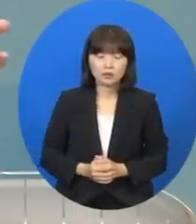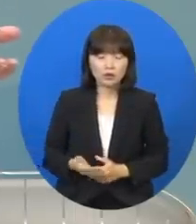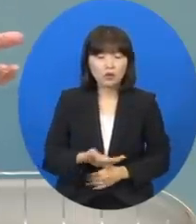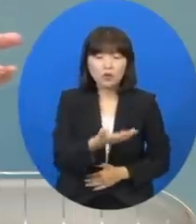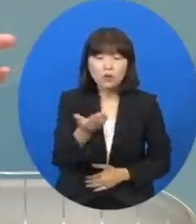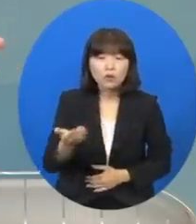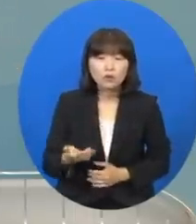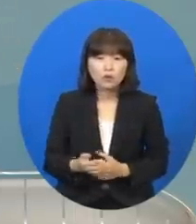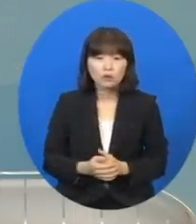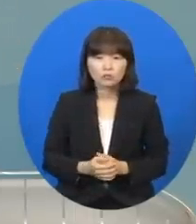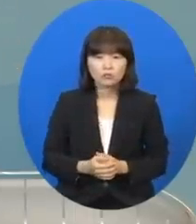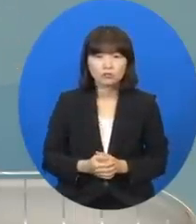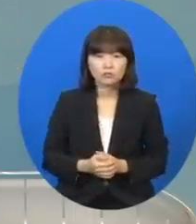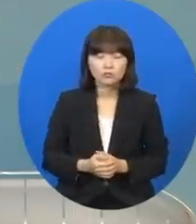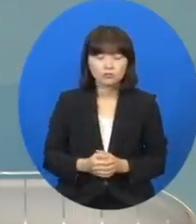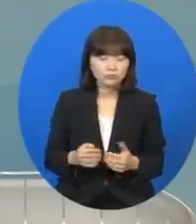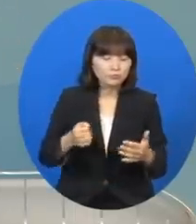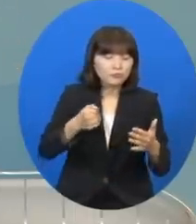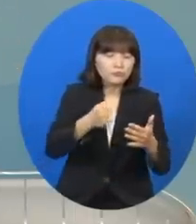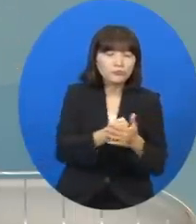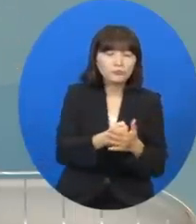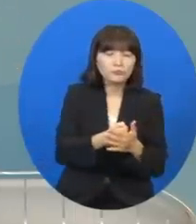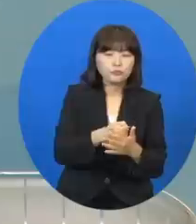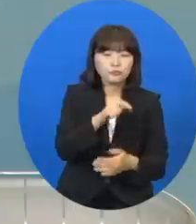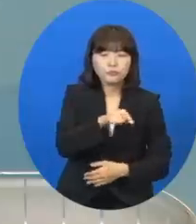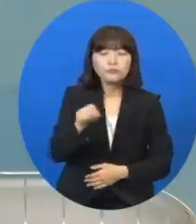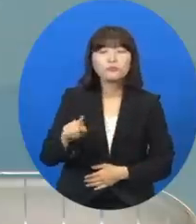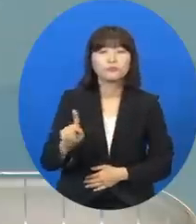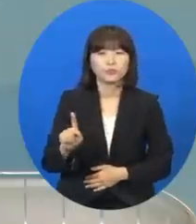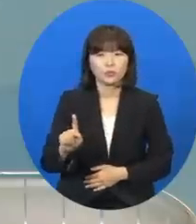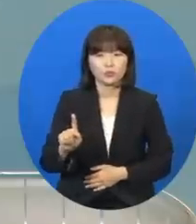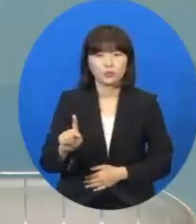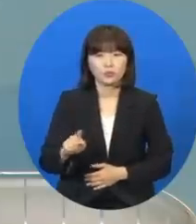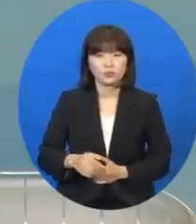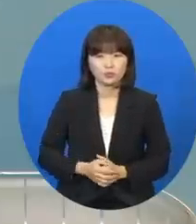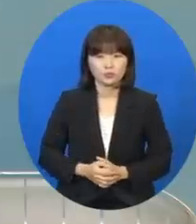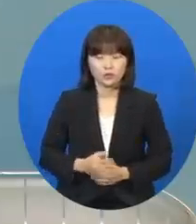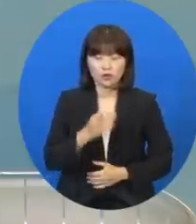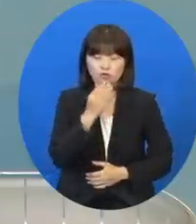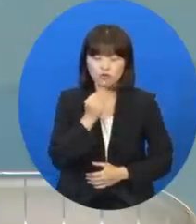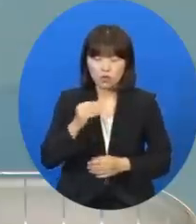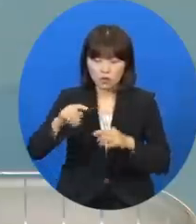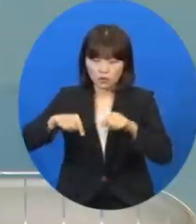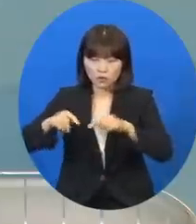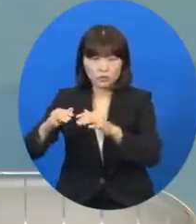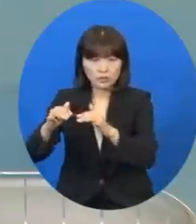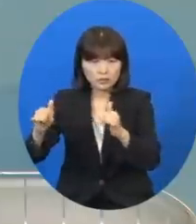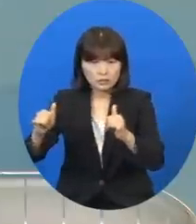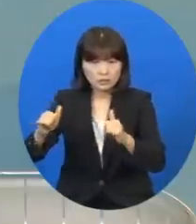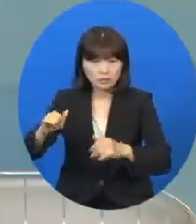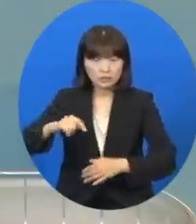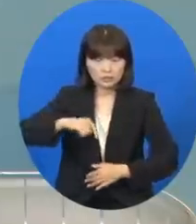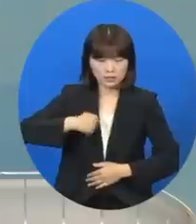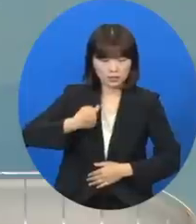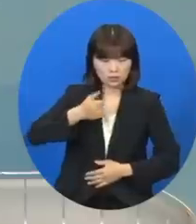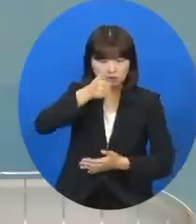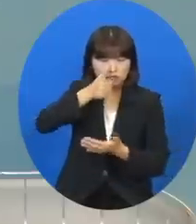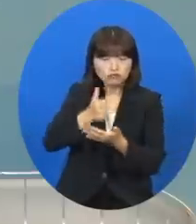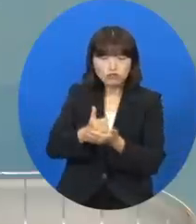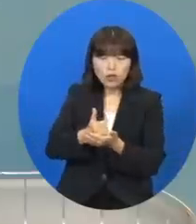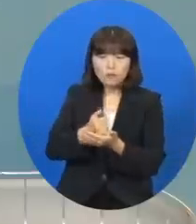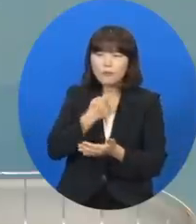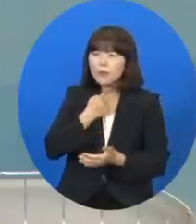같으면 어떤 결정을 내렸겠어요? 유대교 지도자들은 자기들이 무슨 죄를 짓는지도